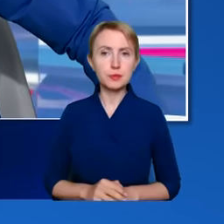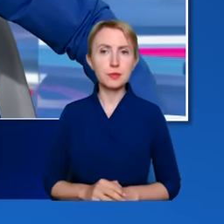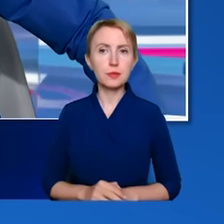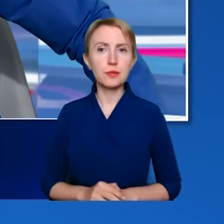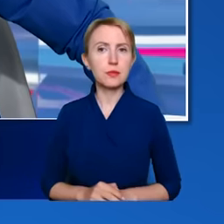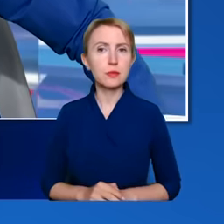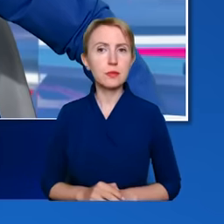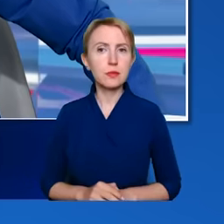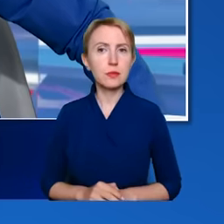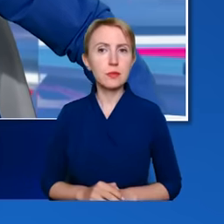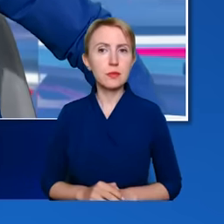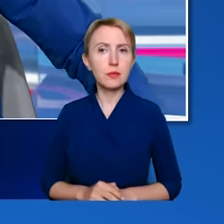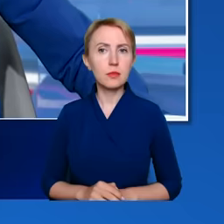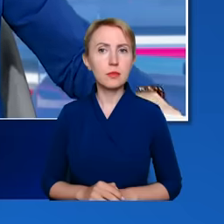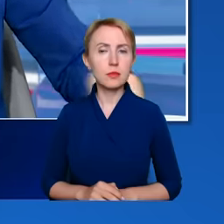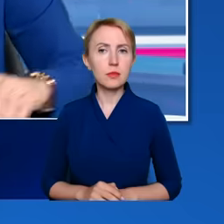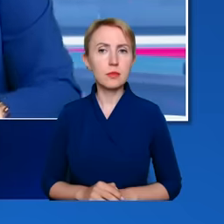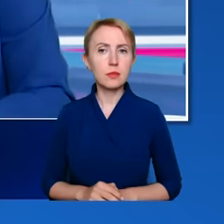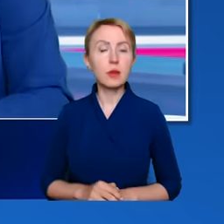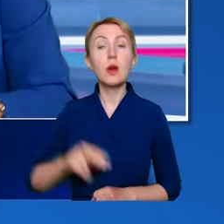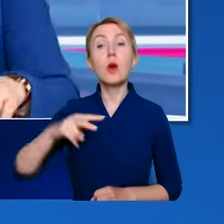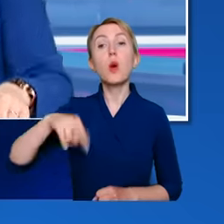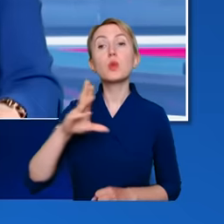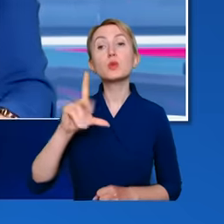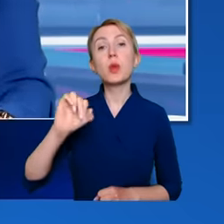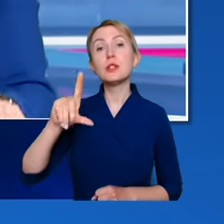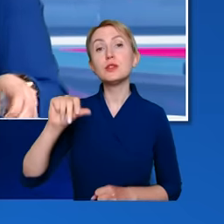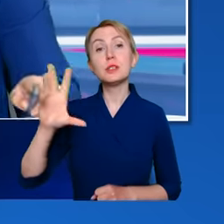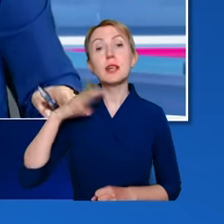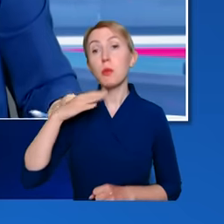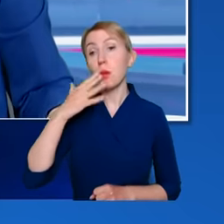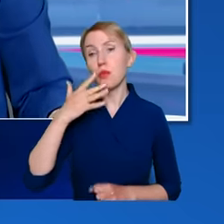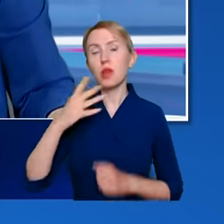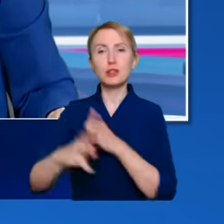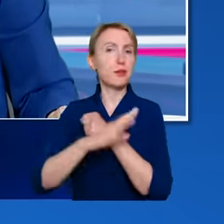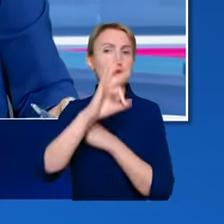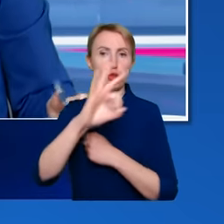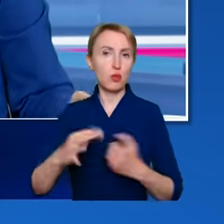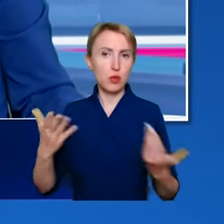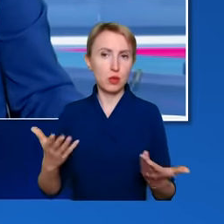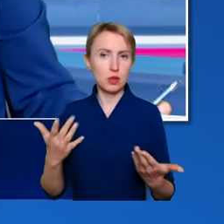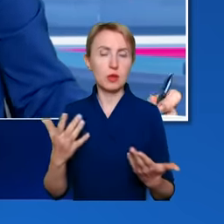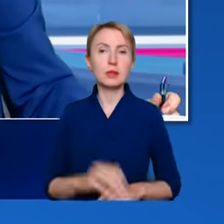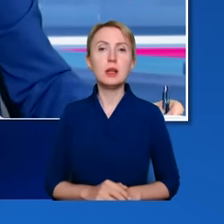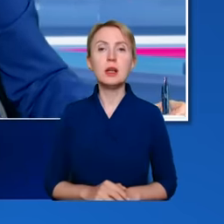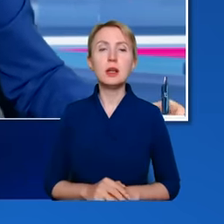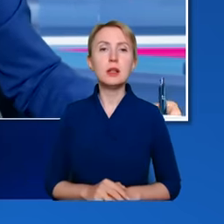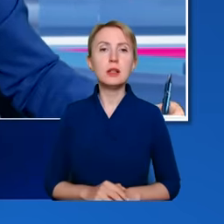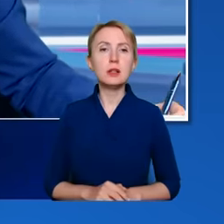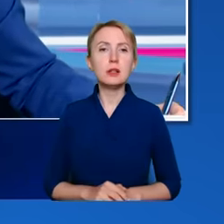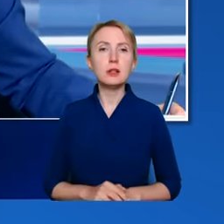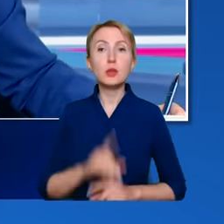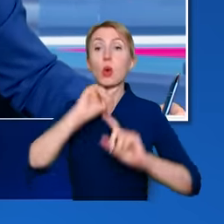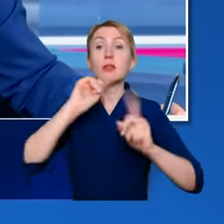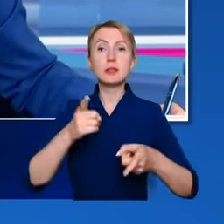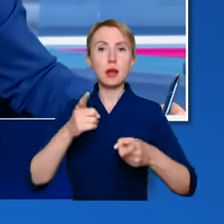redukcji emisji. Natomiast no, Urszula Zielińska już mówiła i zapowiadała 90%. Taki jest cel też, takie jest zalecenie